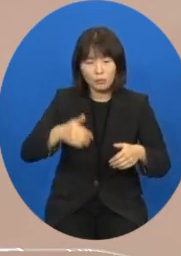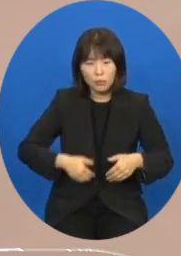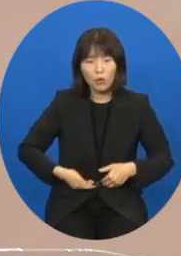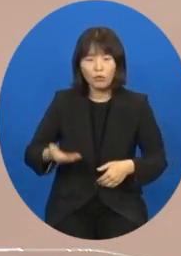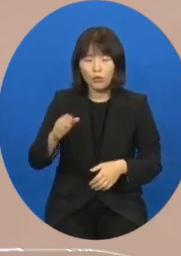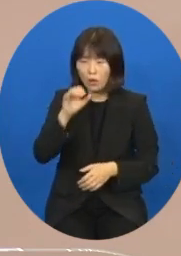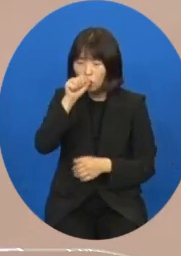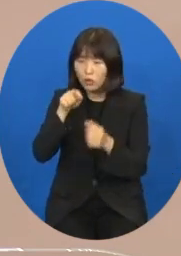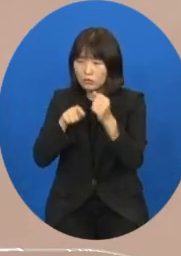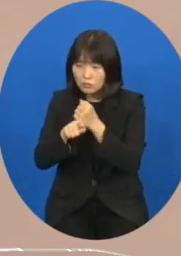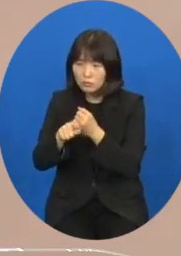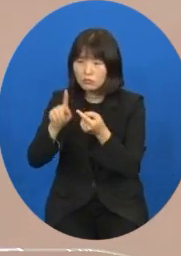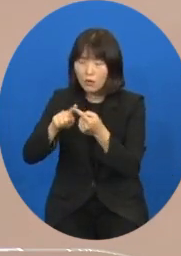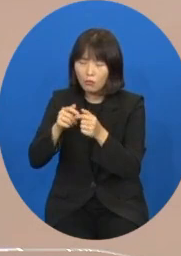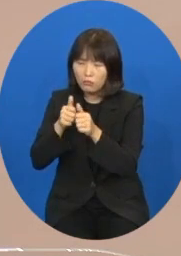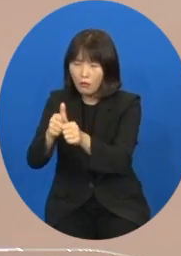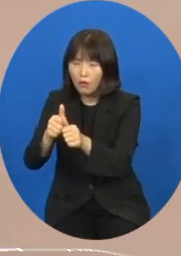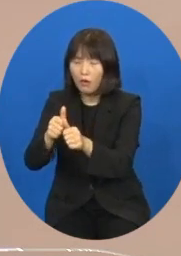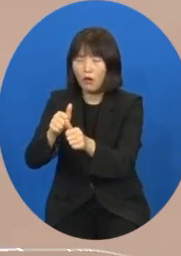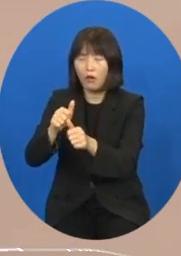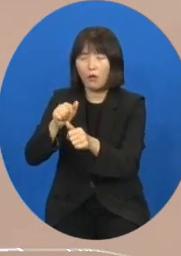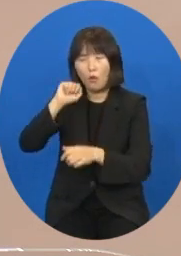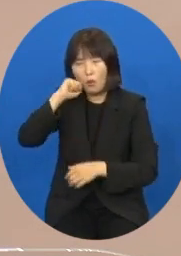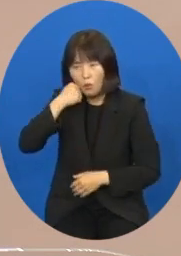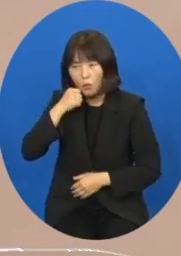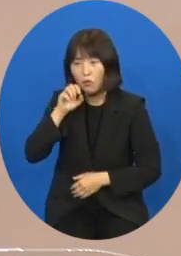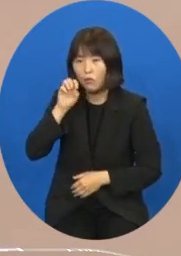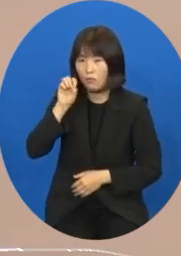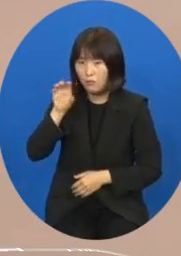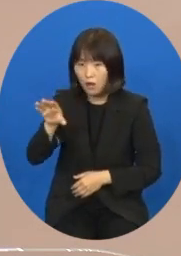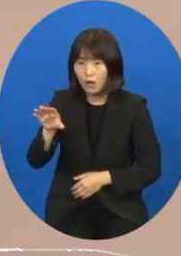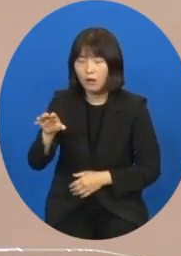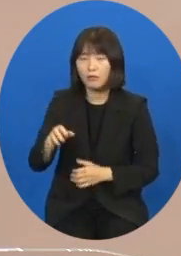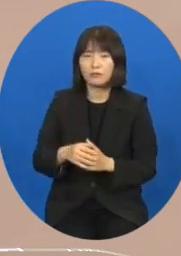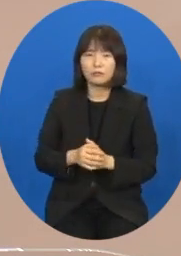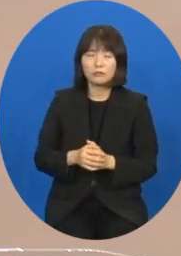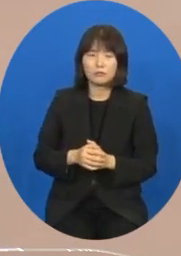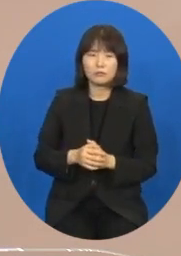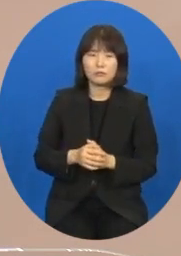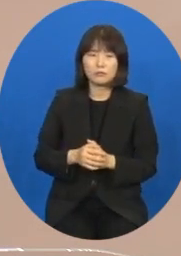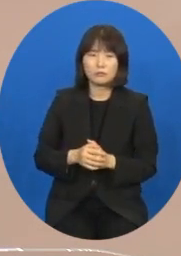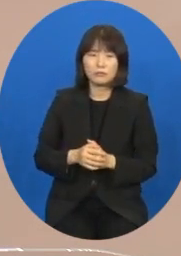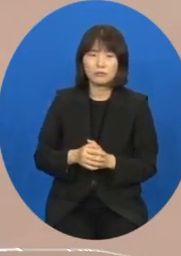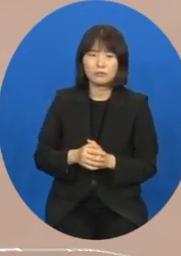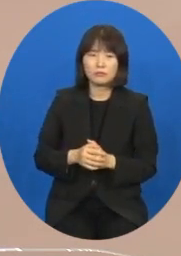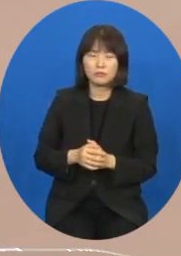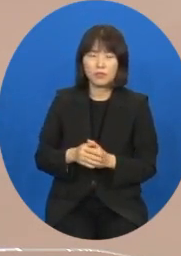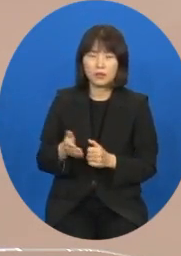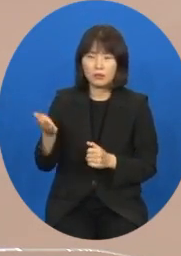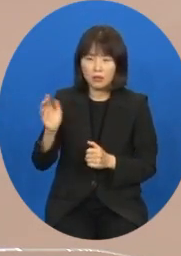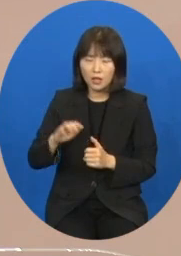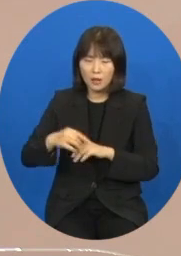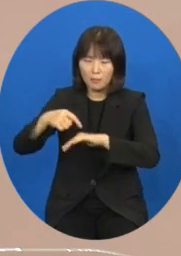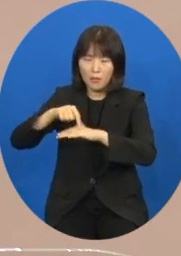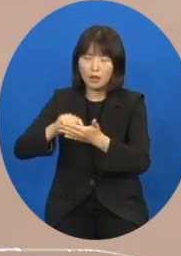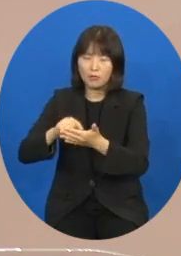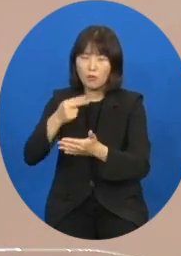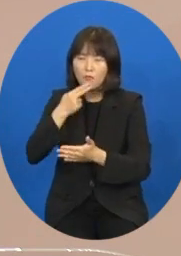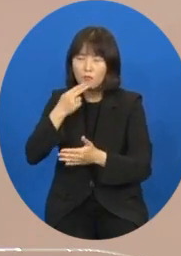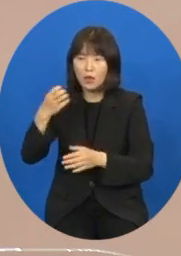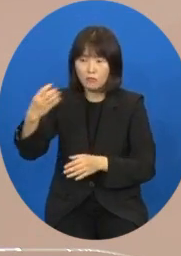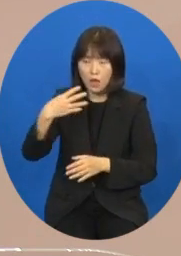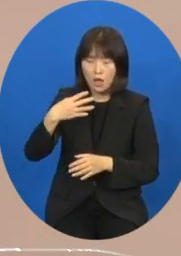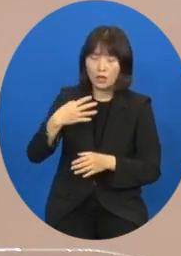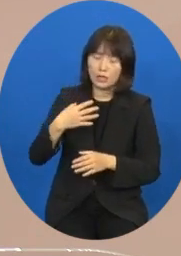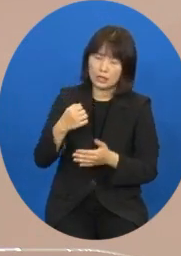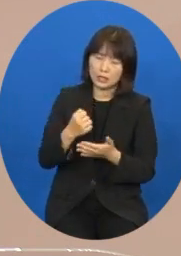안 되잖아요. 이렇게 말씀을 드린 건데 그렇게 말씀하시니까 좀 섭섭하기도 하고 또 너무